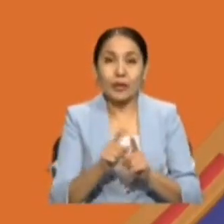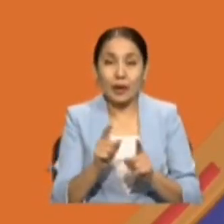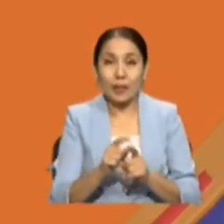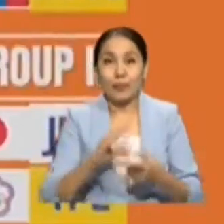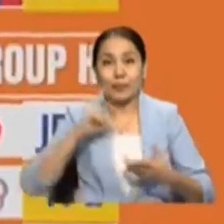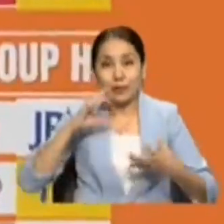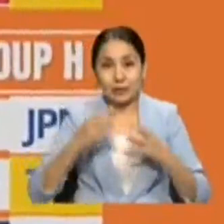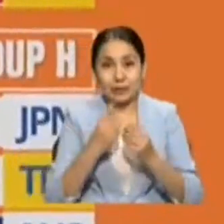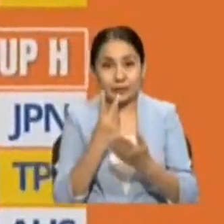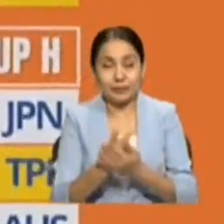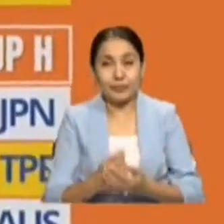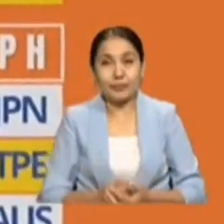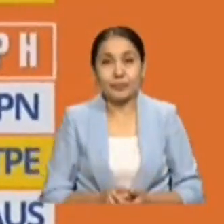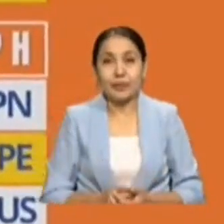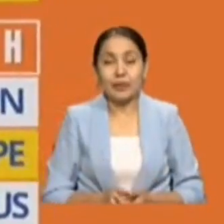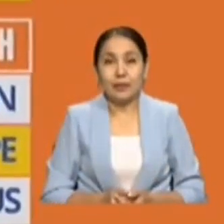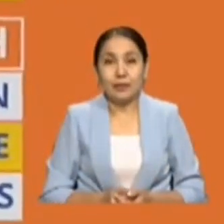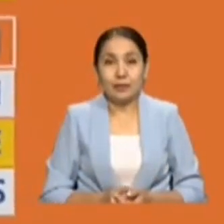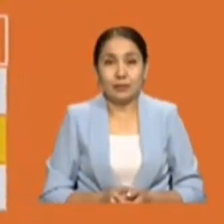bilan tanishing.